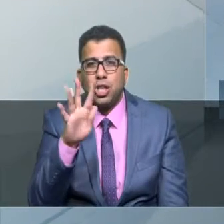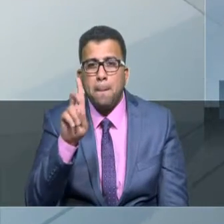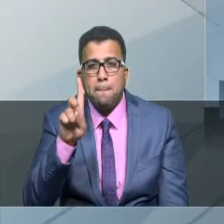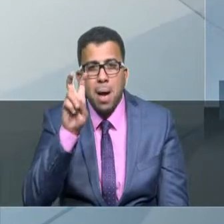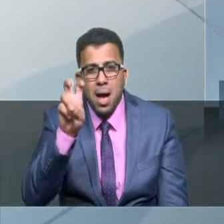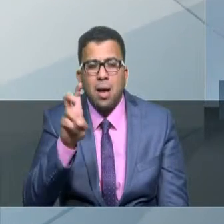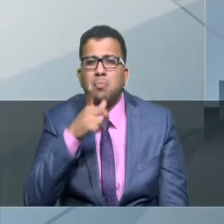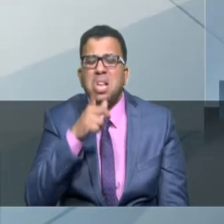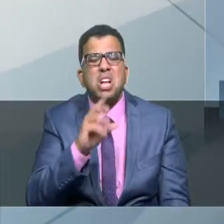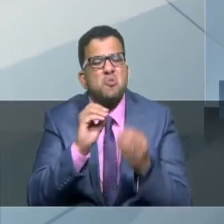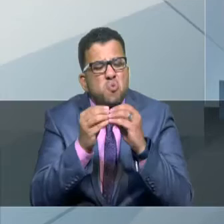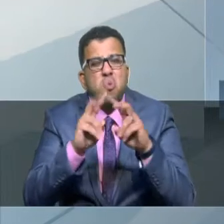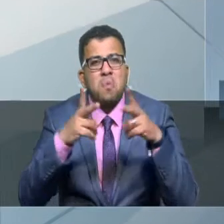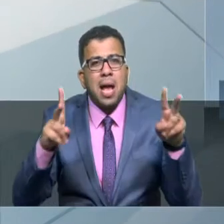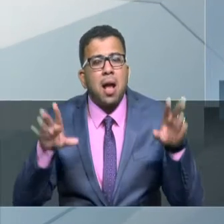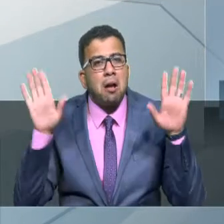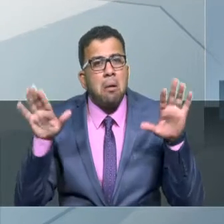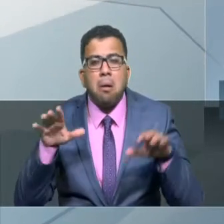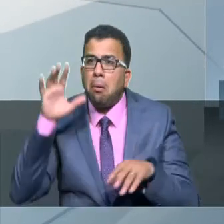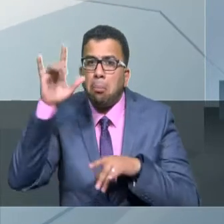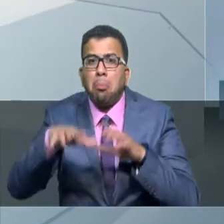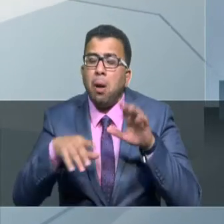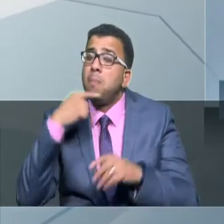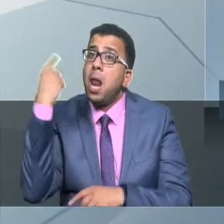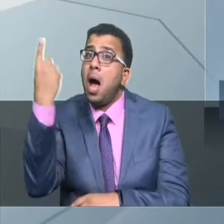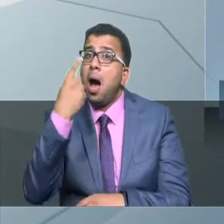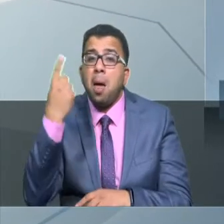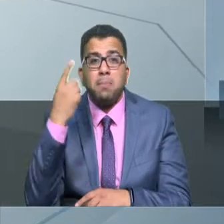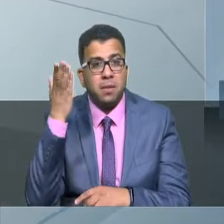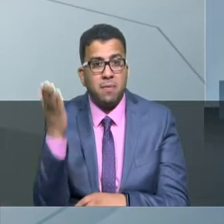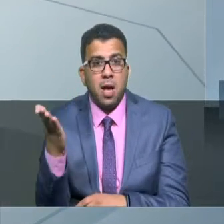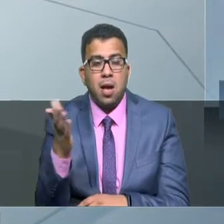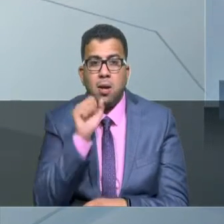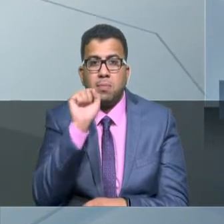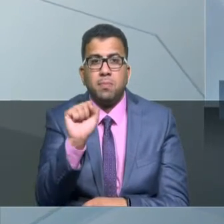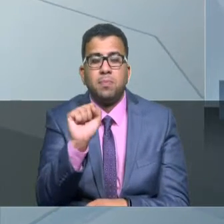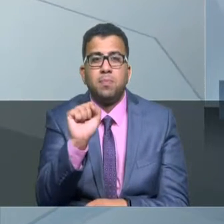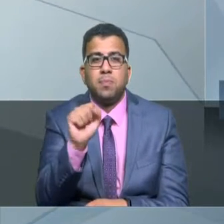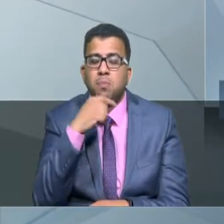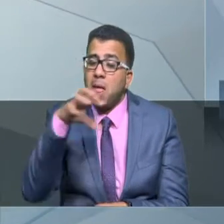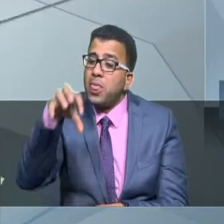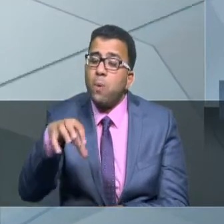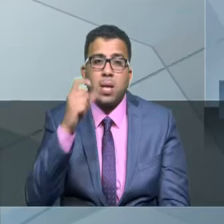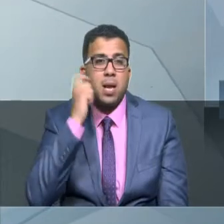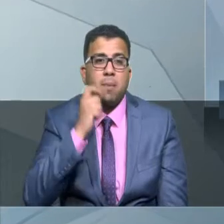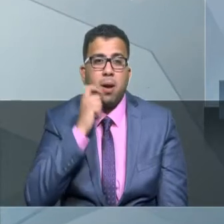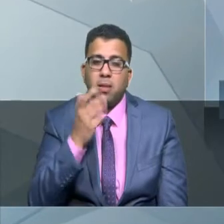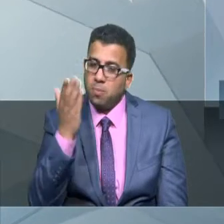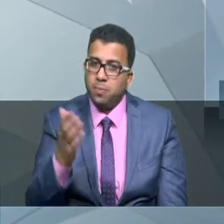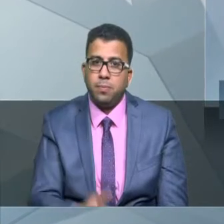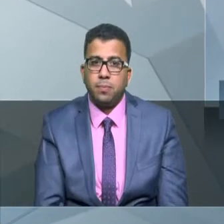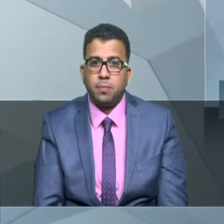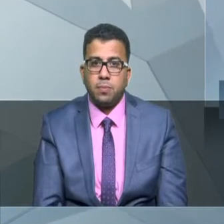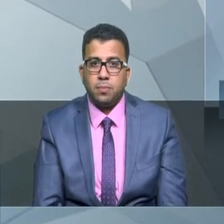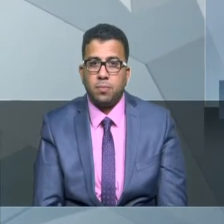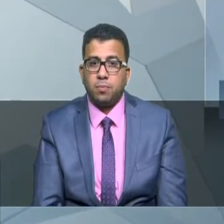النورس الأسخم، ويعتبر من التعداد العالمي الموجود عندنا في دولة الإمارات أيضا.